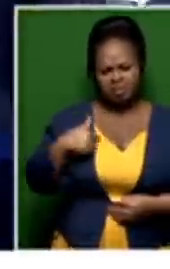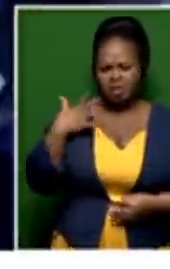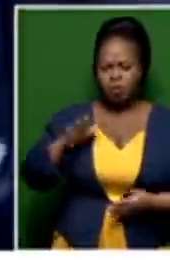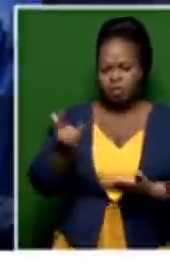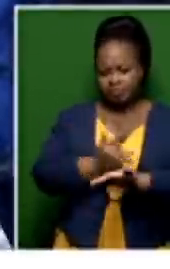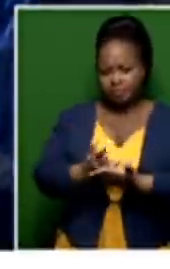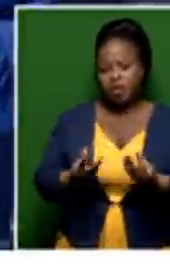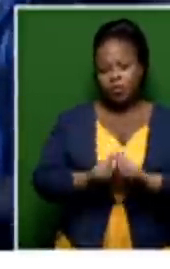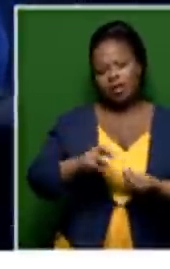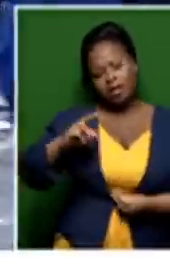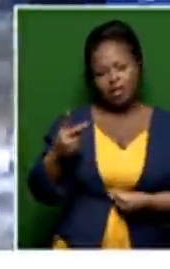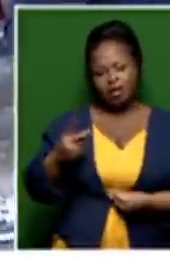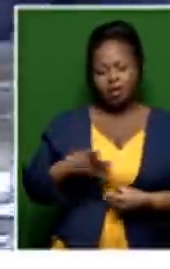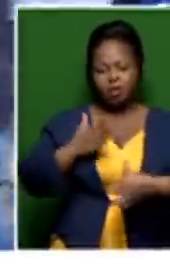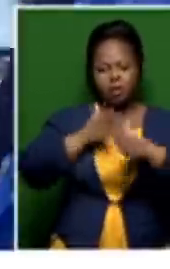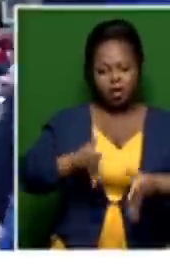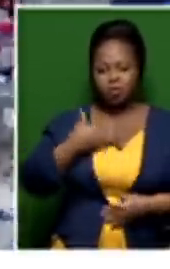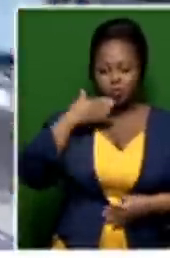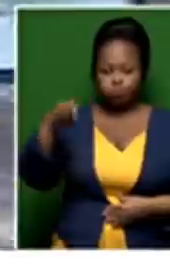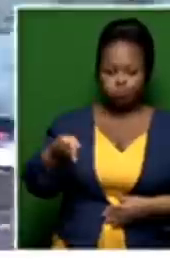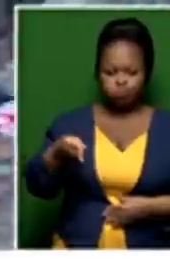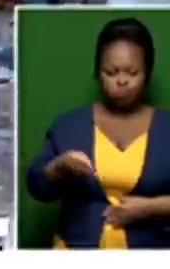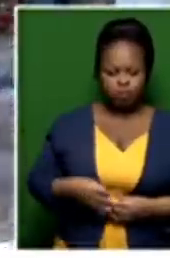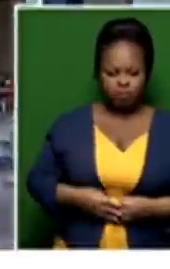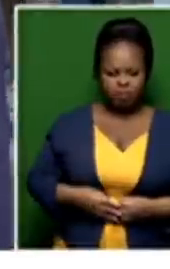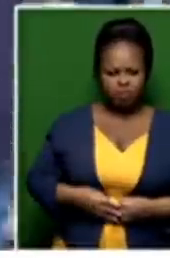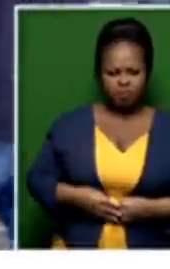of these workers as well.